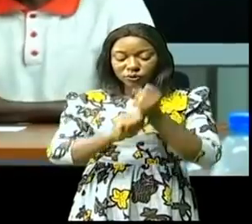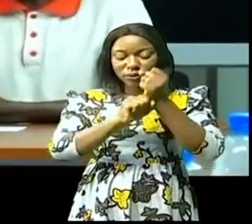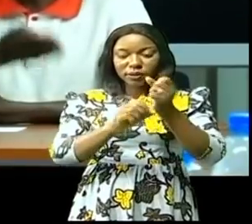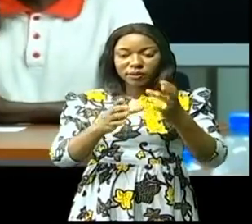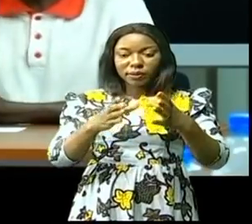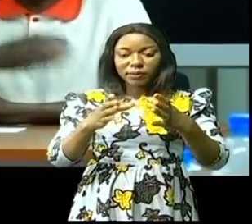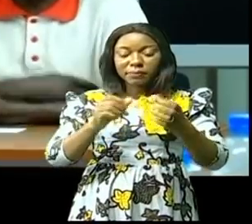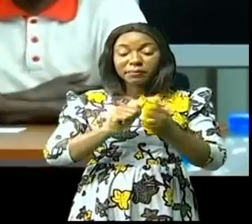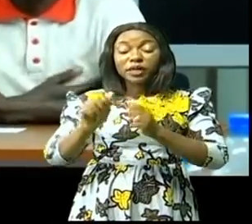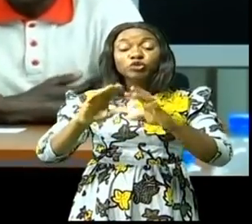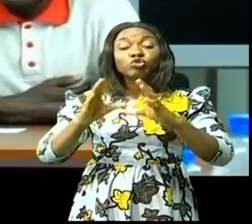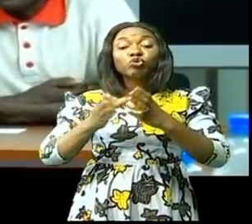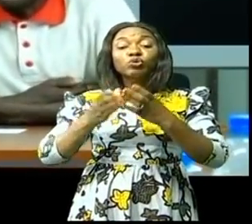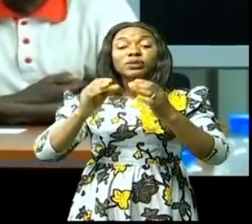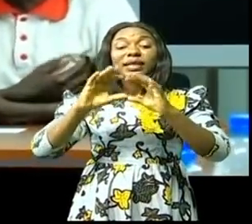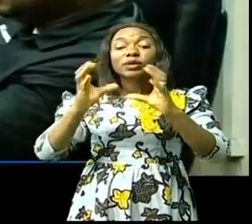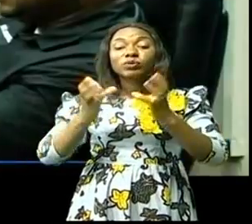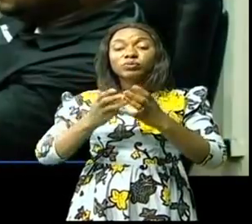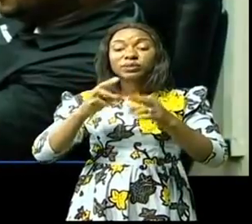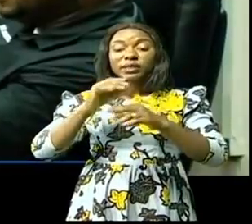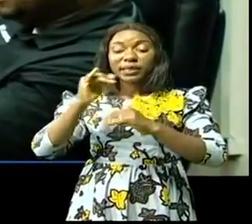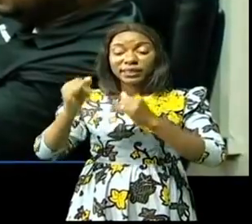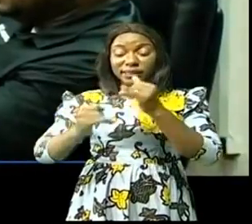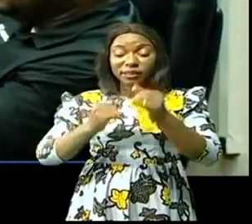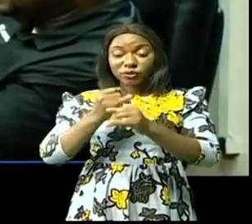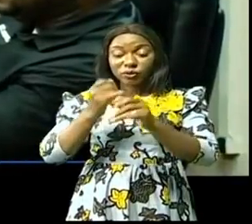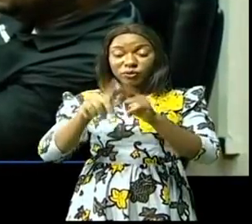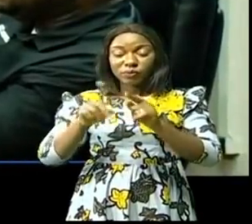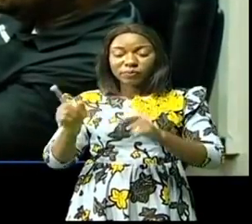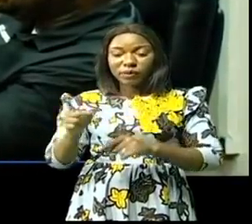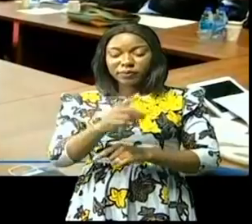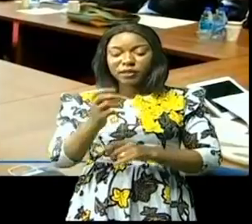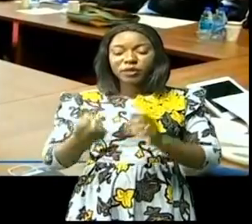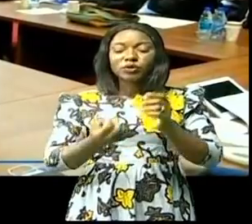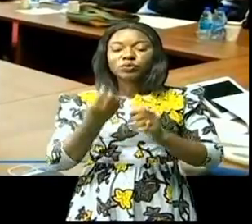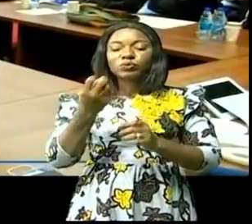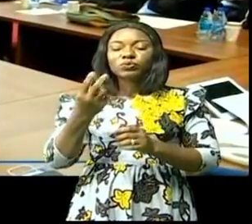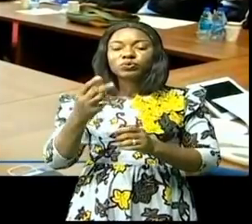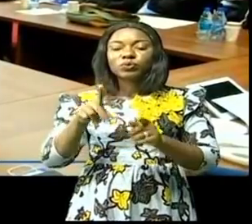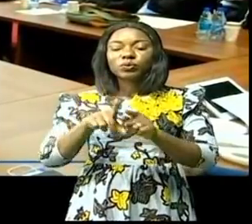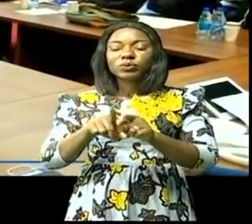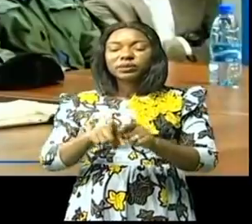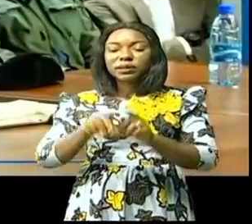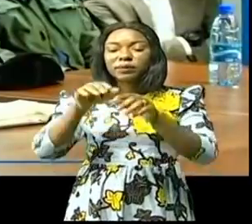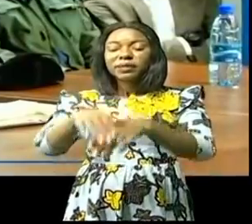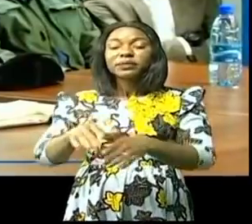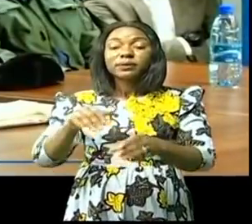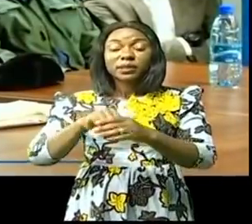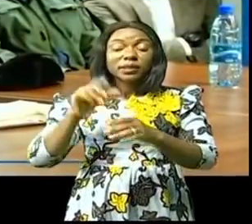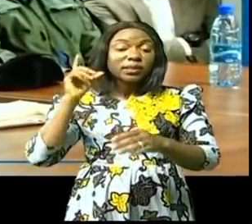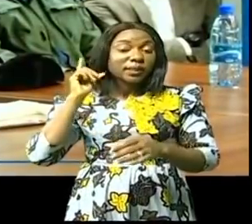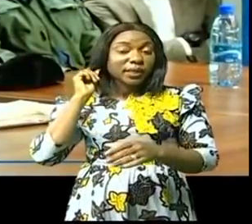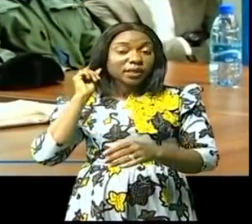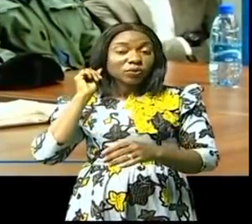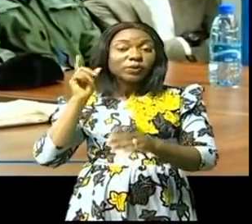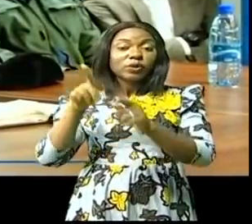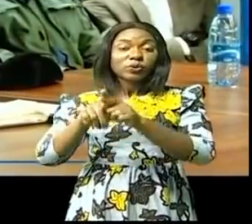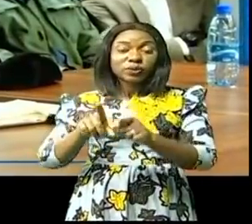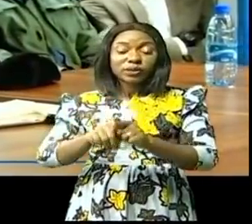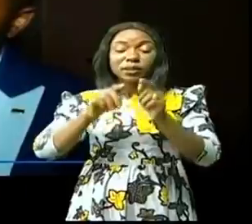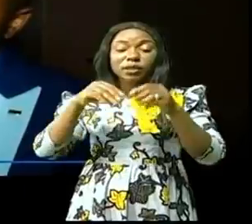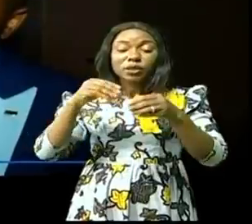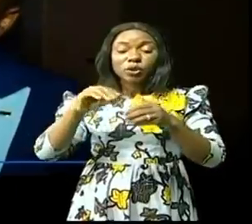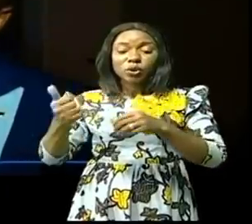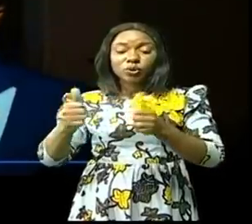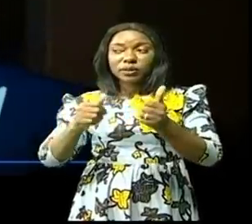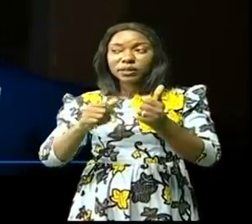par toute la communauté internationale. Parmi eux, 12 étaient à Nairobi et 6 autres qui s'engagent à déposer les